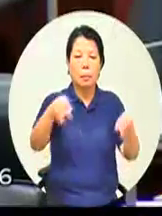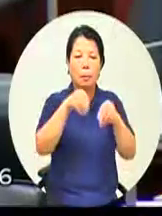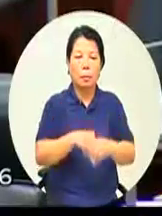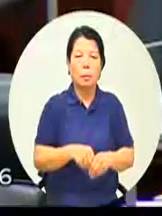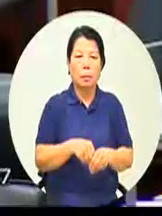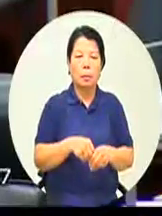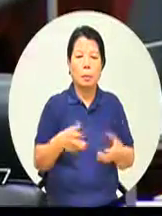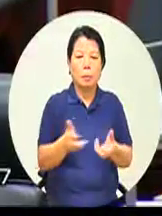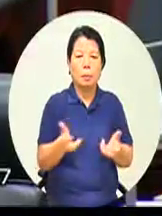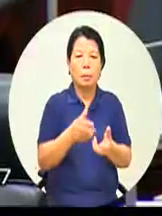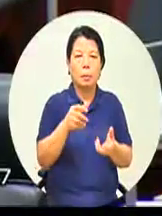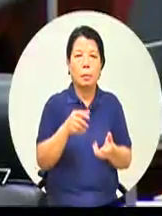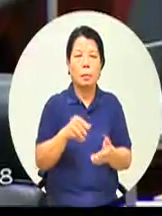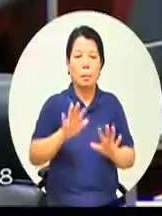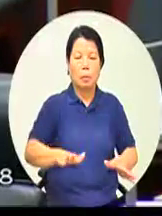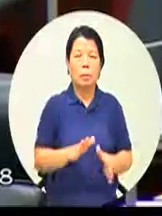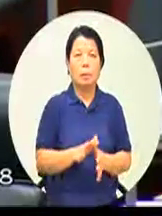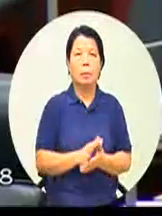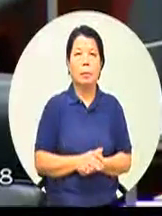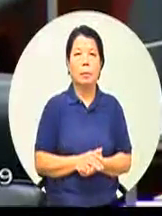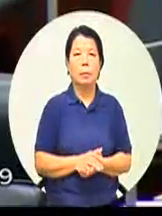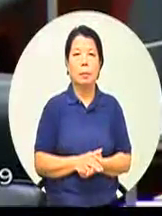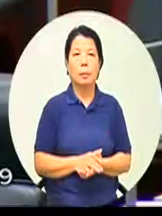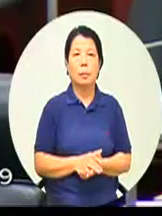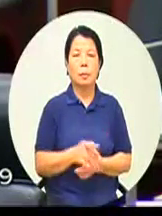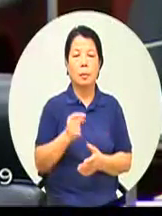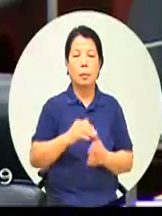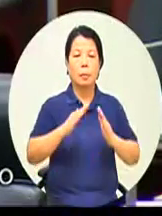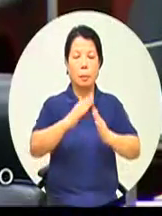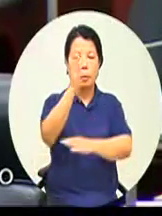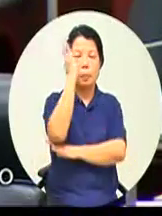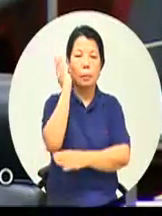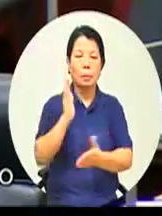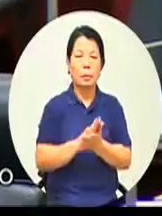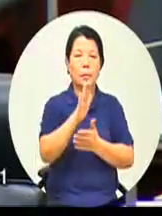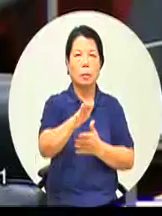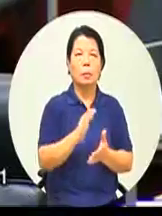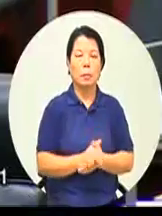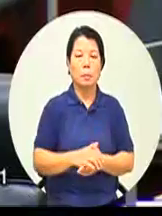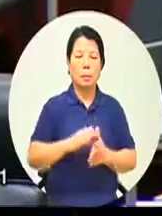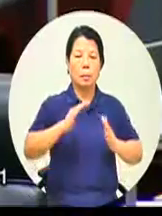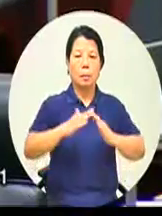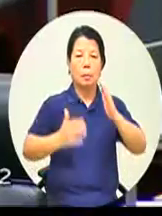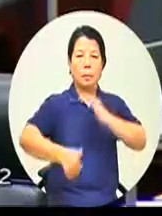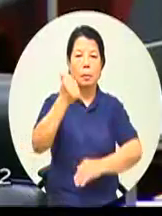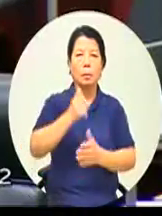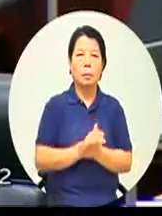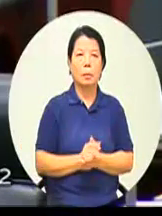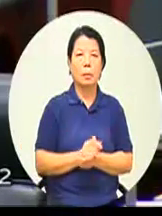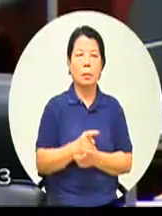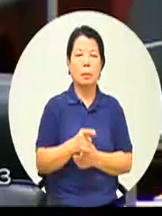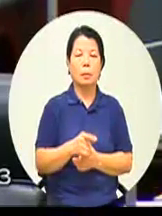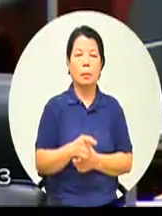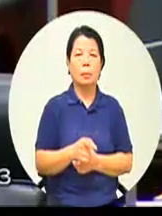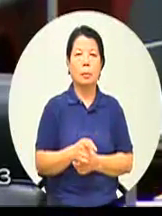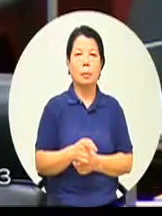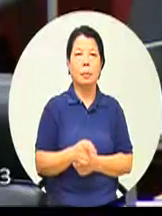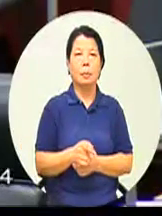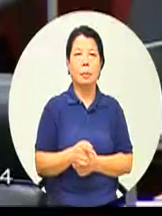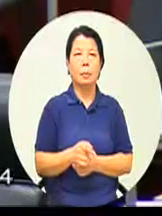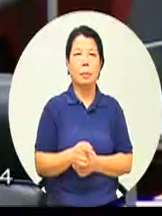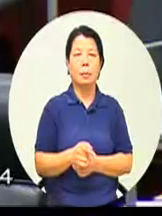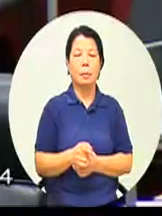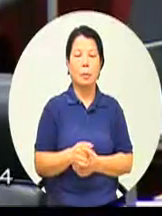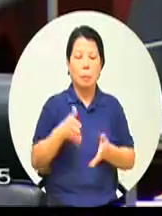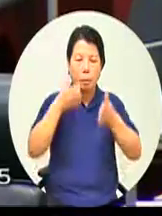那不如我们现在哦，即马咱的市政府未来咱的市长会出路做好啊。咱会当